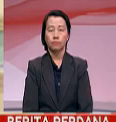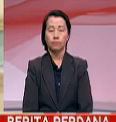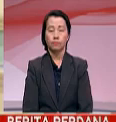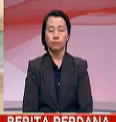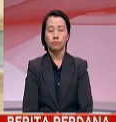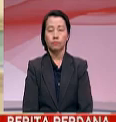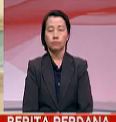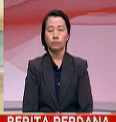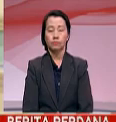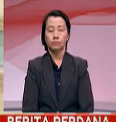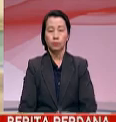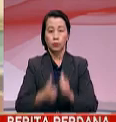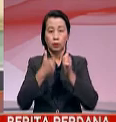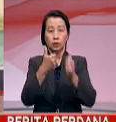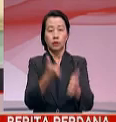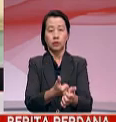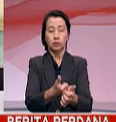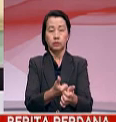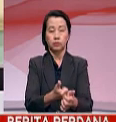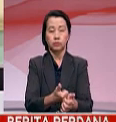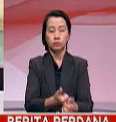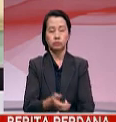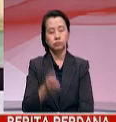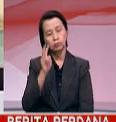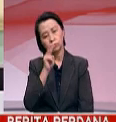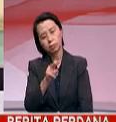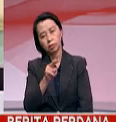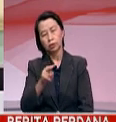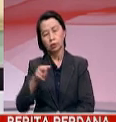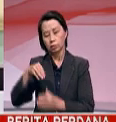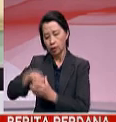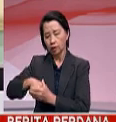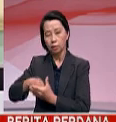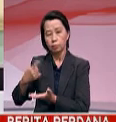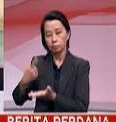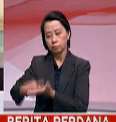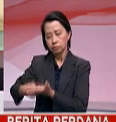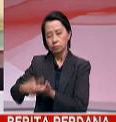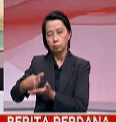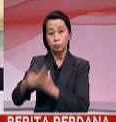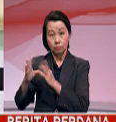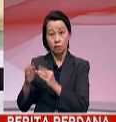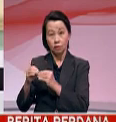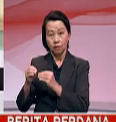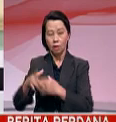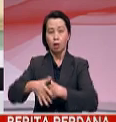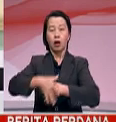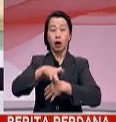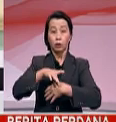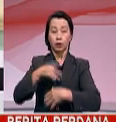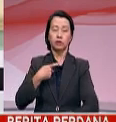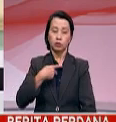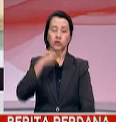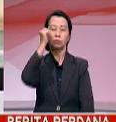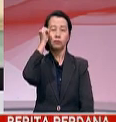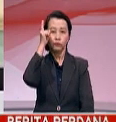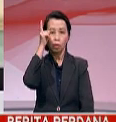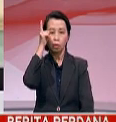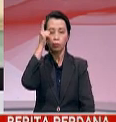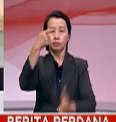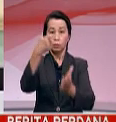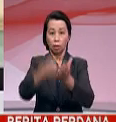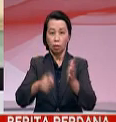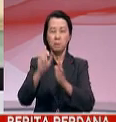Oleh kerana mengikut pandangan daripada mesyuarat, peringkat awal itu kita memahami